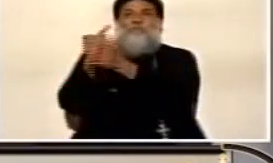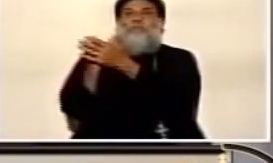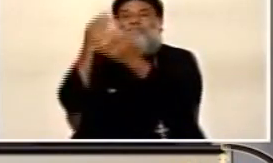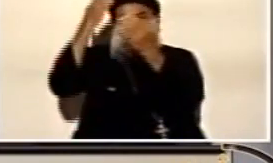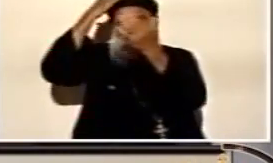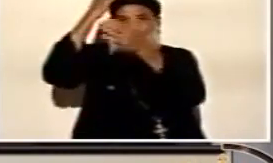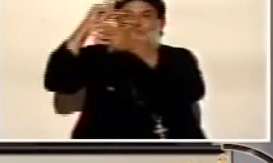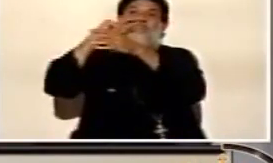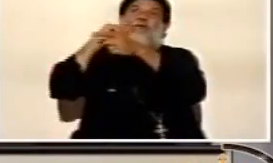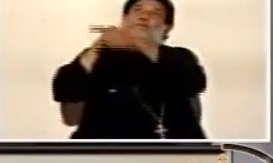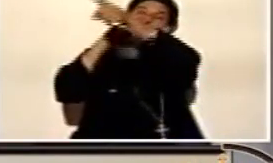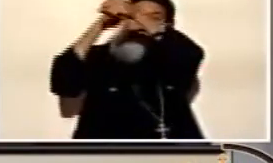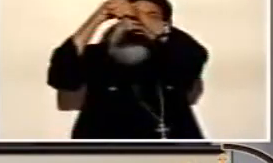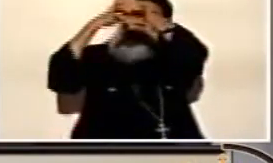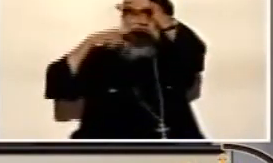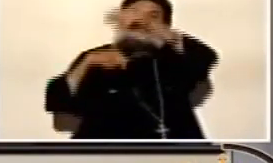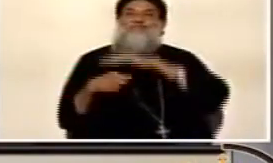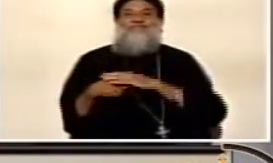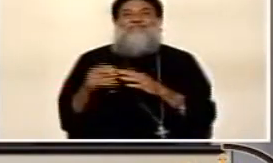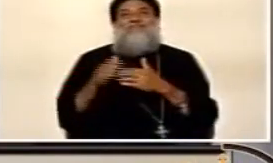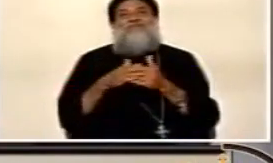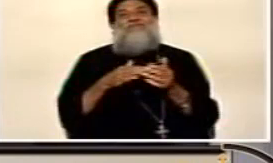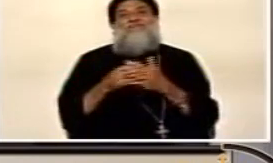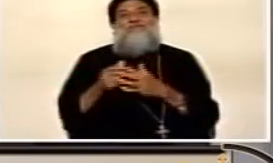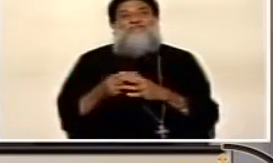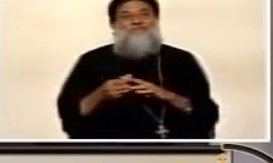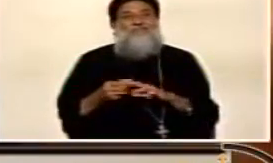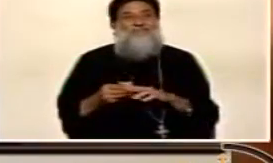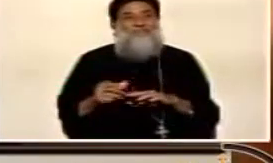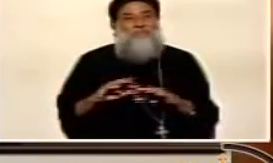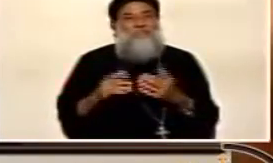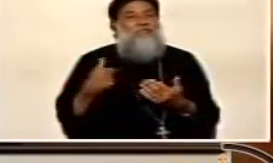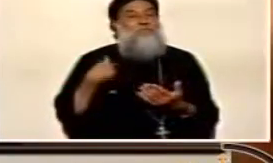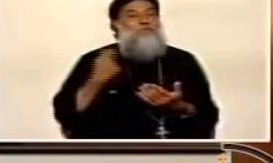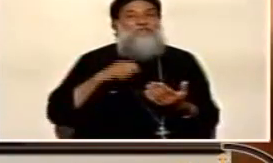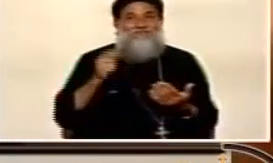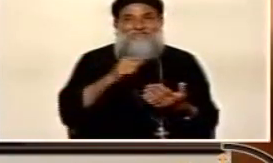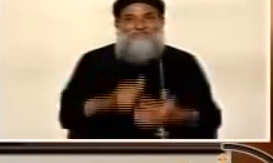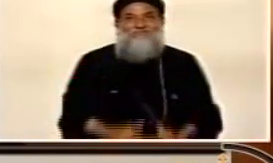يبشرون ويشفون في كل موضع. جميل الإنجيل أنه